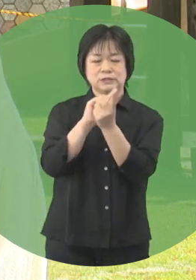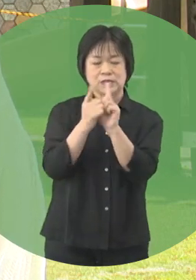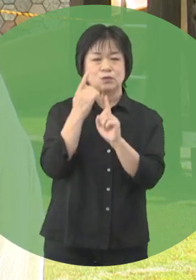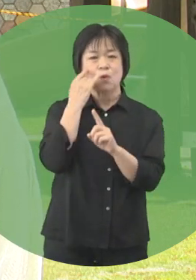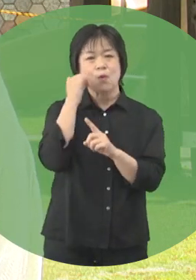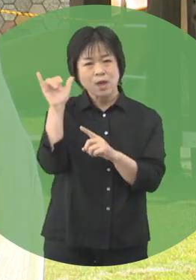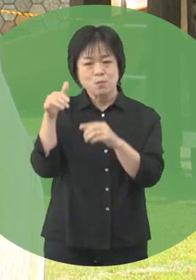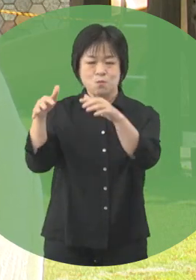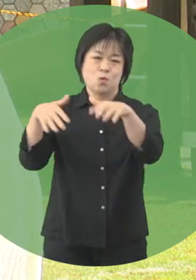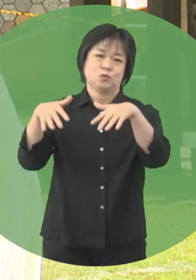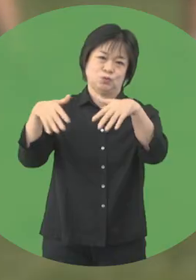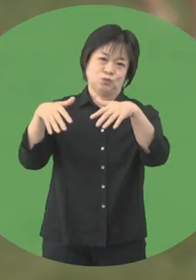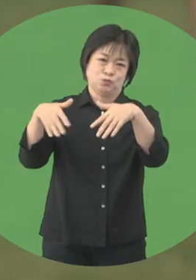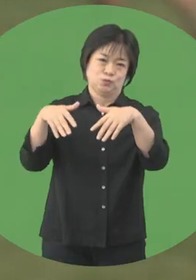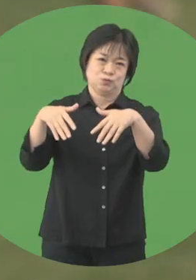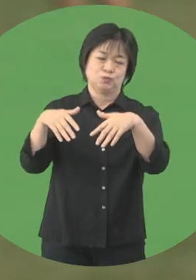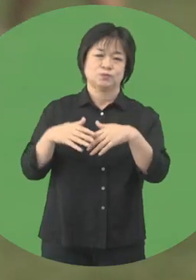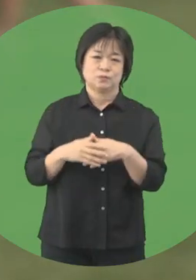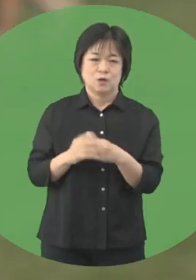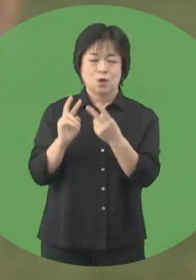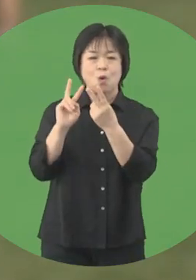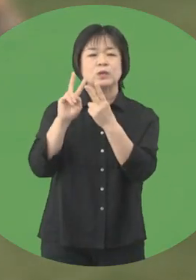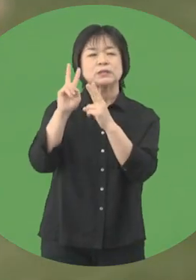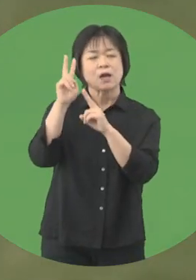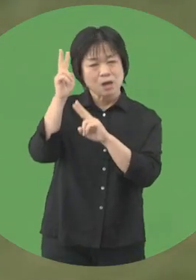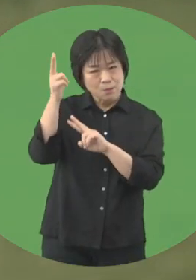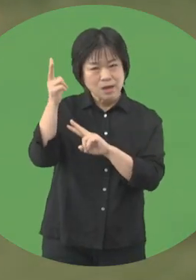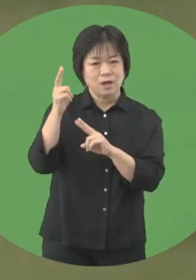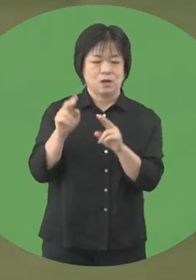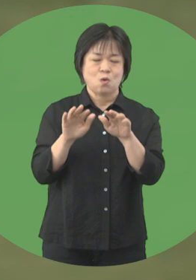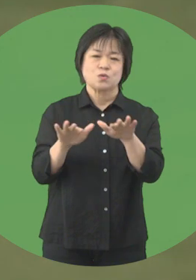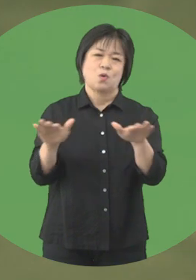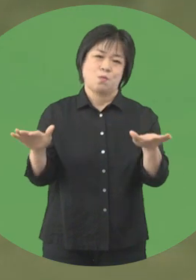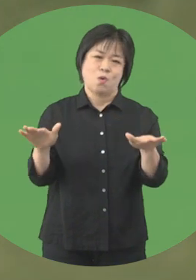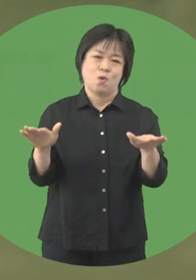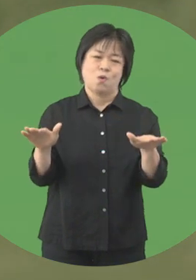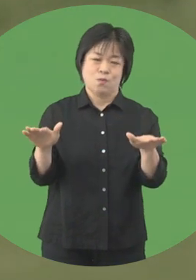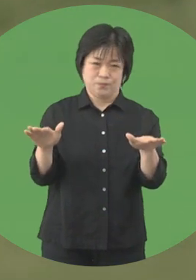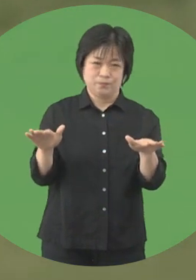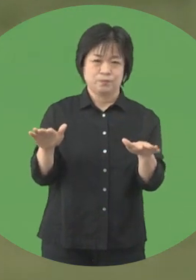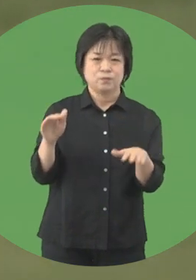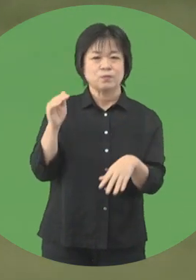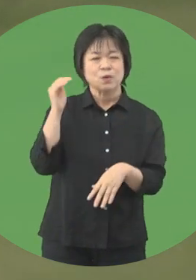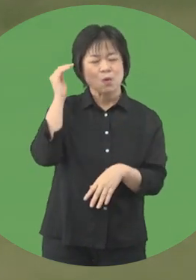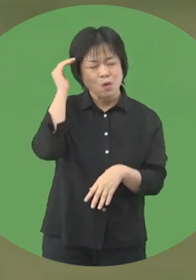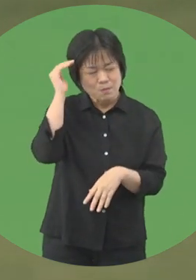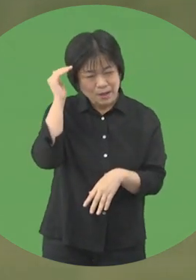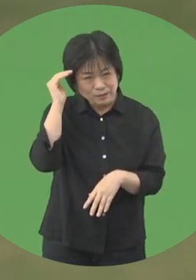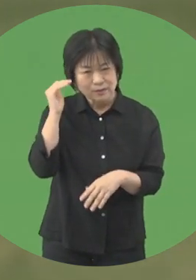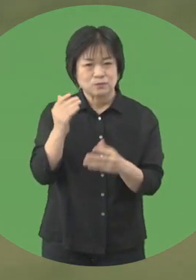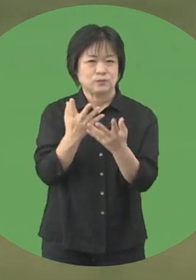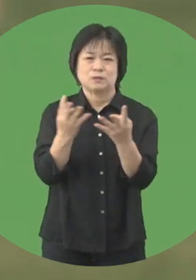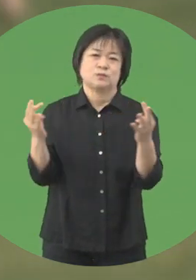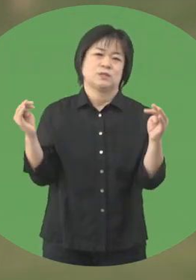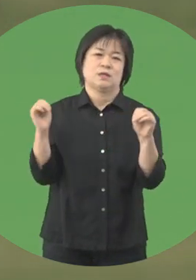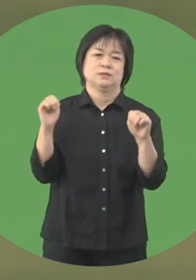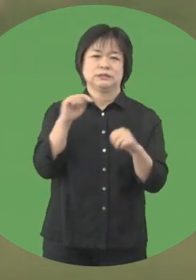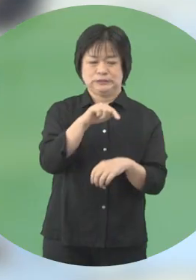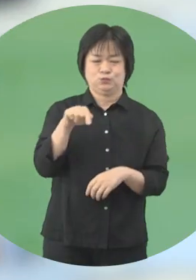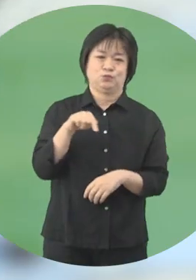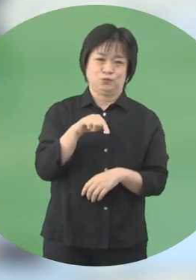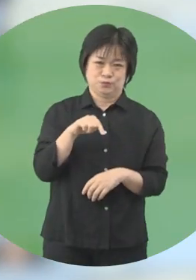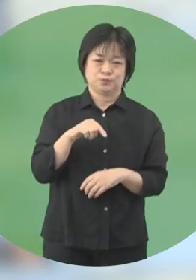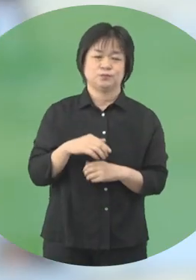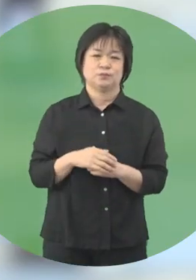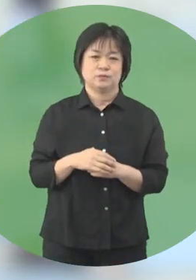集しています。沖縄の子どもたち、たくさんこうやっぱり困っている子がいっぱいいるので、